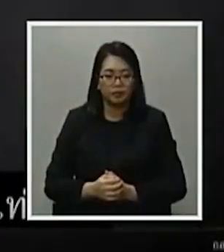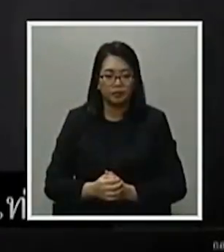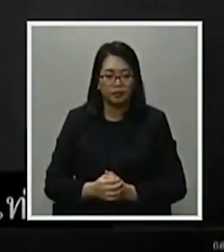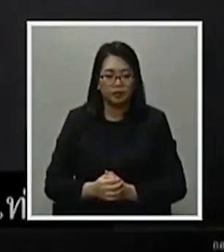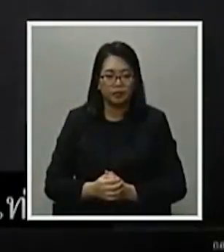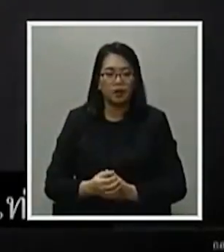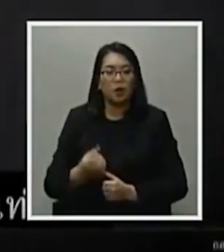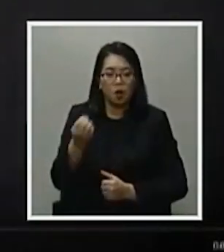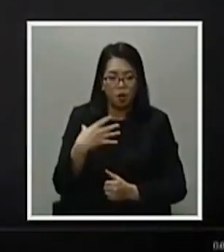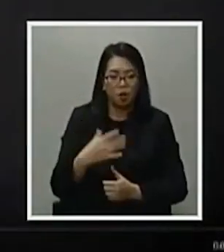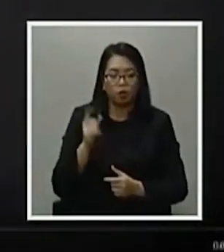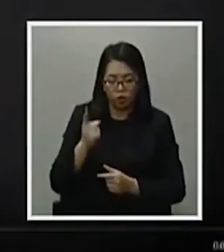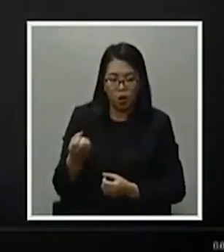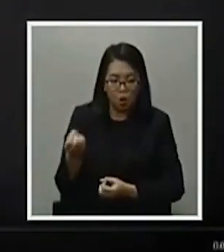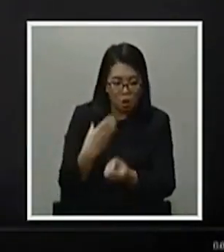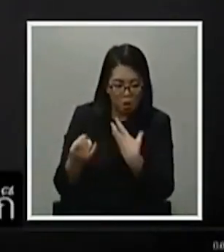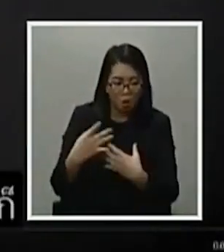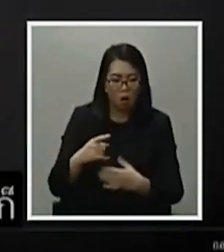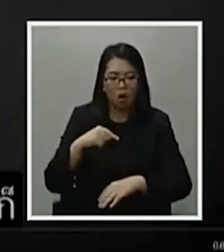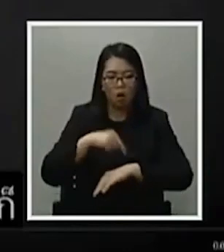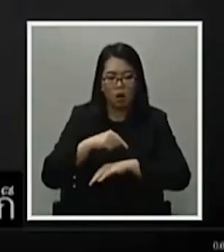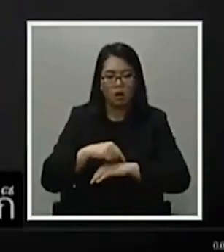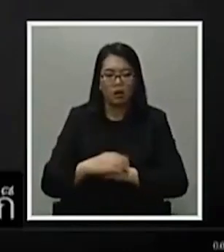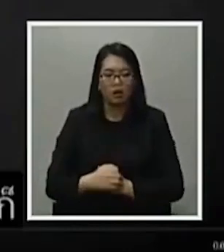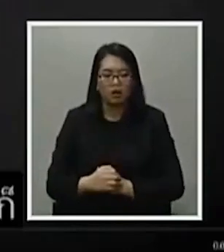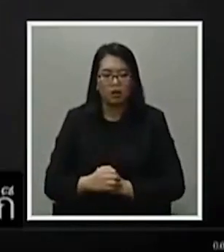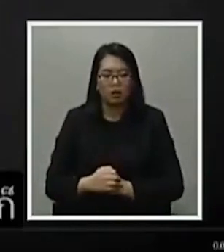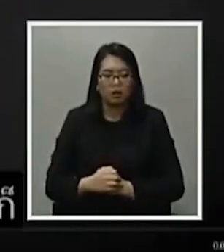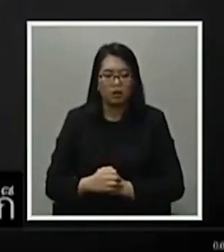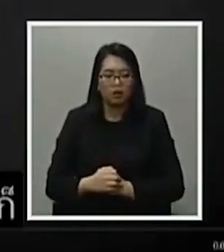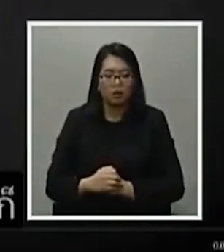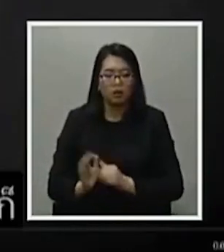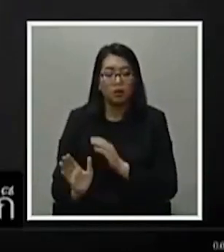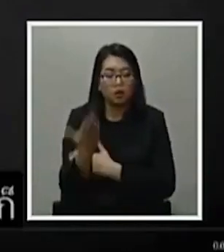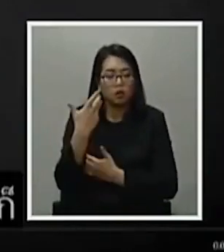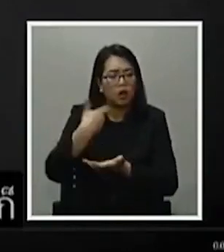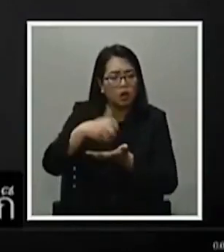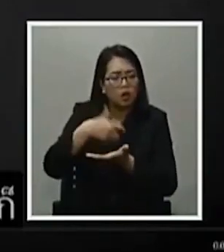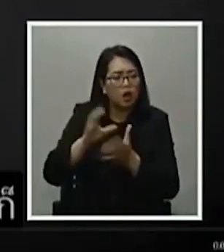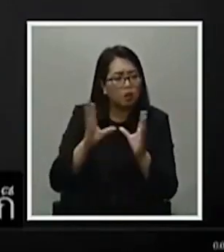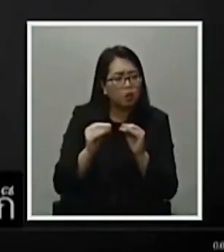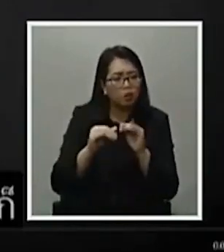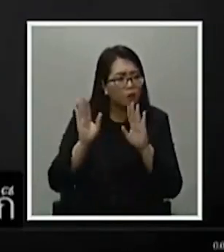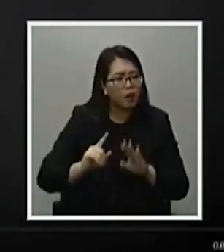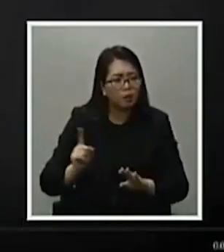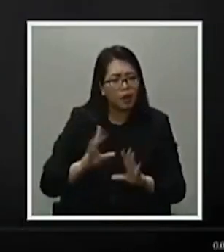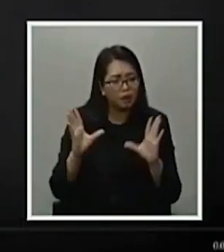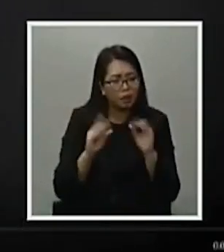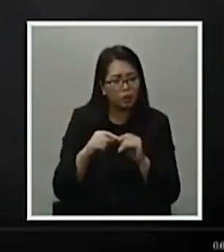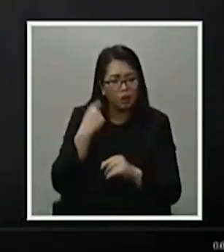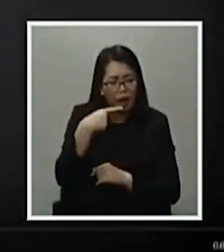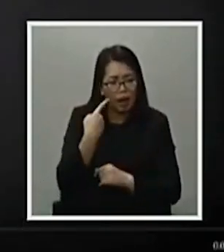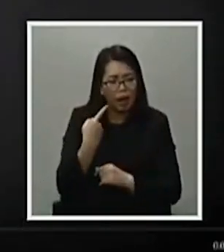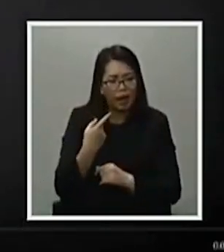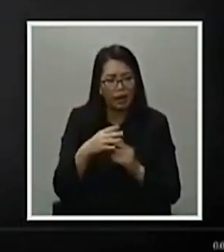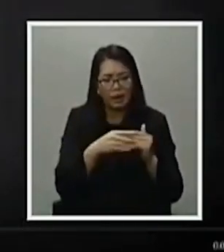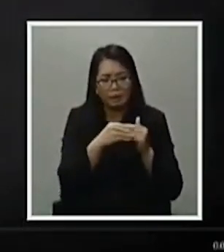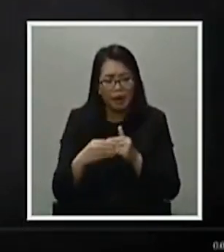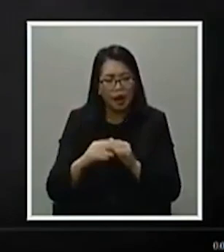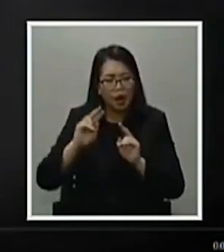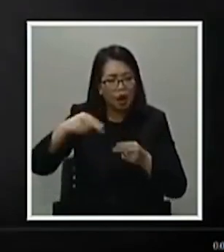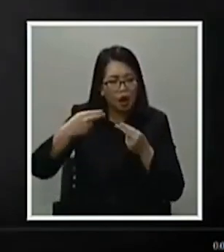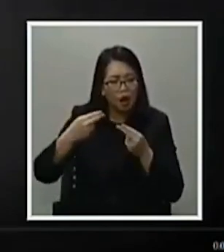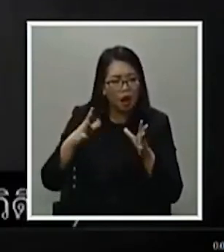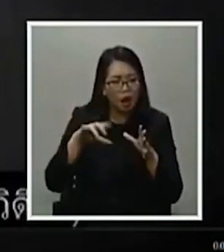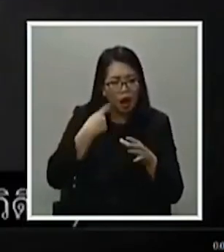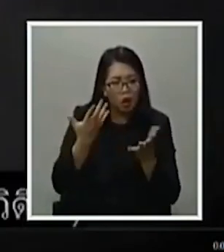ไหร่ครับ วันตอนเช้าที่เราค่ะการประชุมนี่เป็นการประชุมในรูปแบบไหนแล้วก็ใครเป็นคนนำประชุมใครเข้าร่วมประชุมบ้